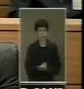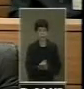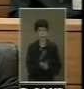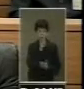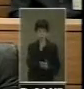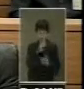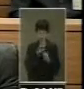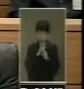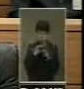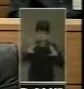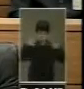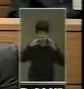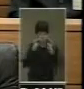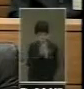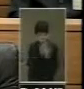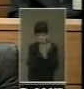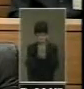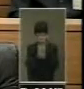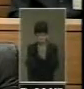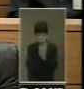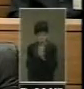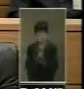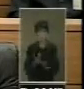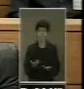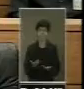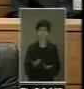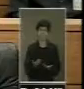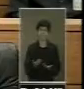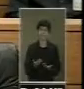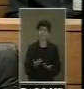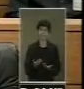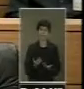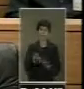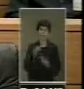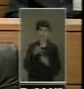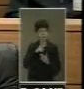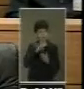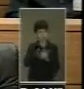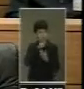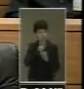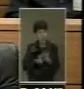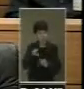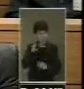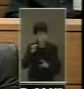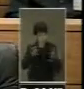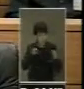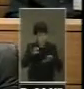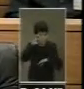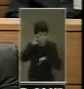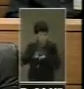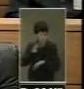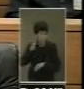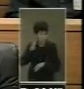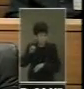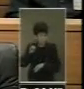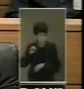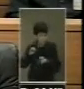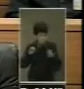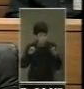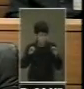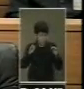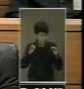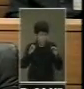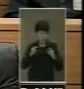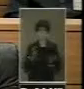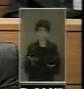ถ้าจะต้องมาเปลี่ยนการเมืองใหม่เลือกตั้ง 30% แต่งตั้ง 70%